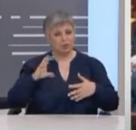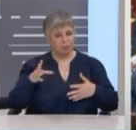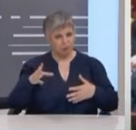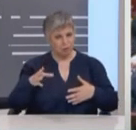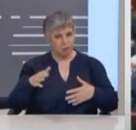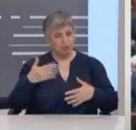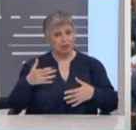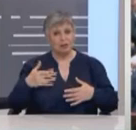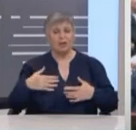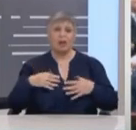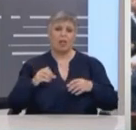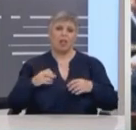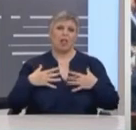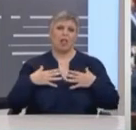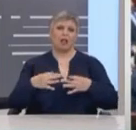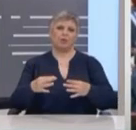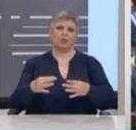τότε